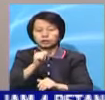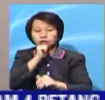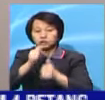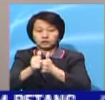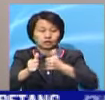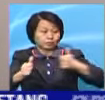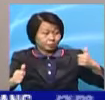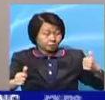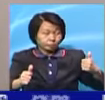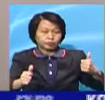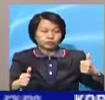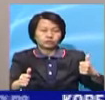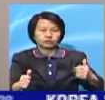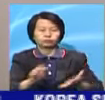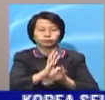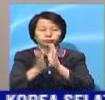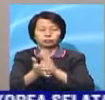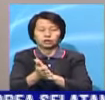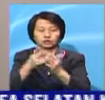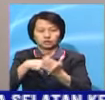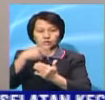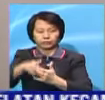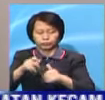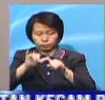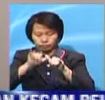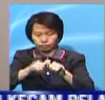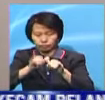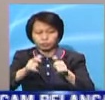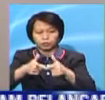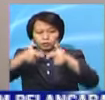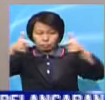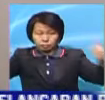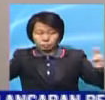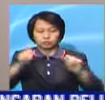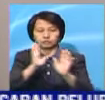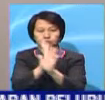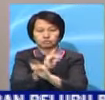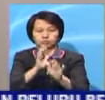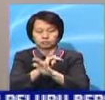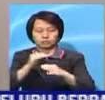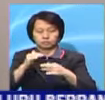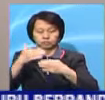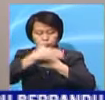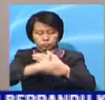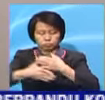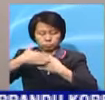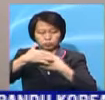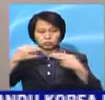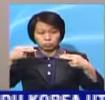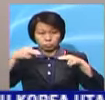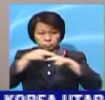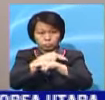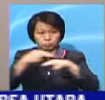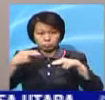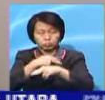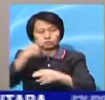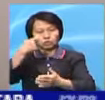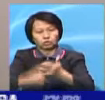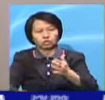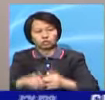dalam arus pembangunan. Menjadi projek kejuruteraan terbesar di Sarawak, Lebuh Raya Pan Borneo Sarawak yang menelan